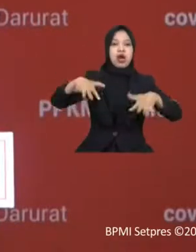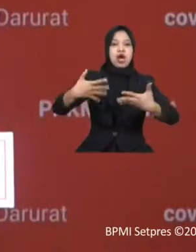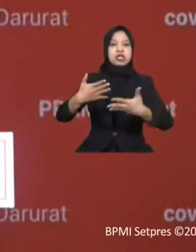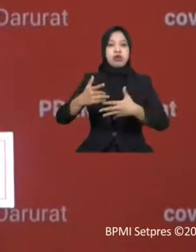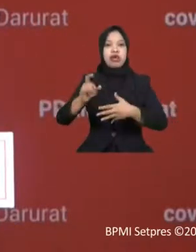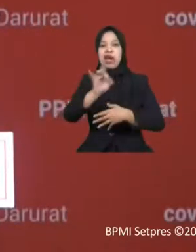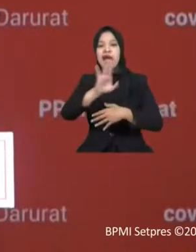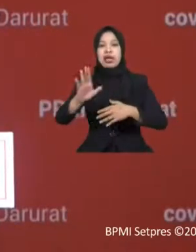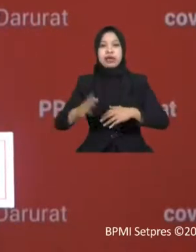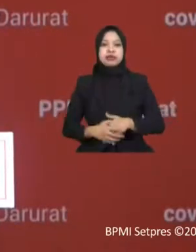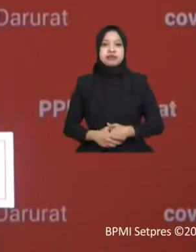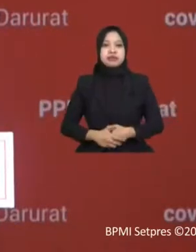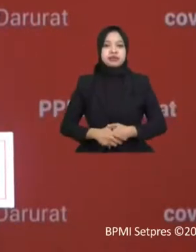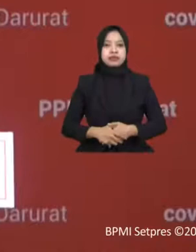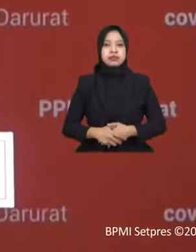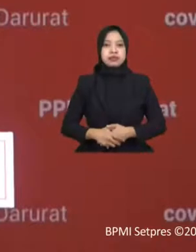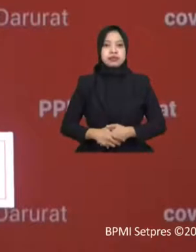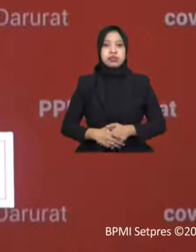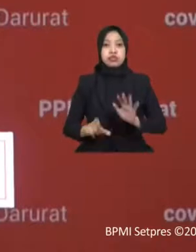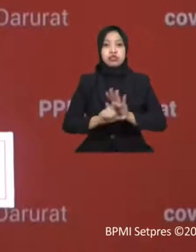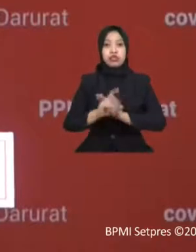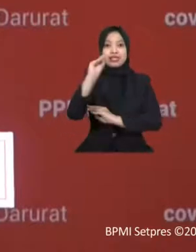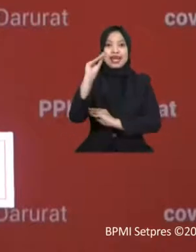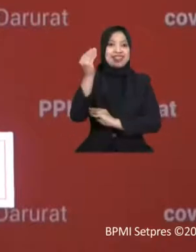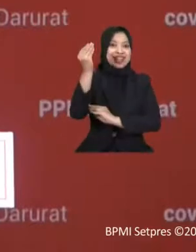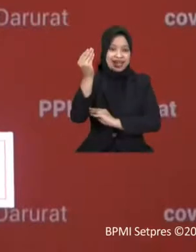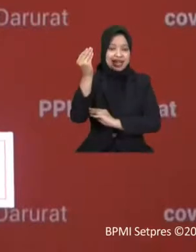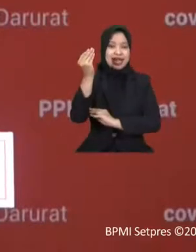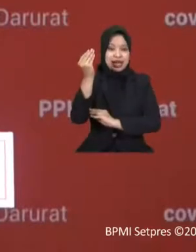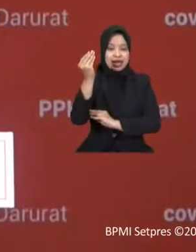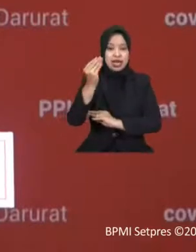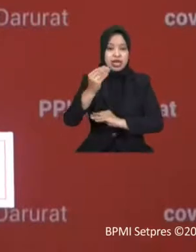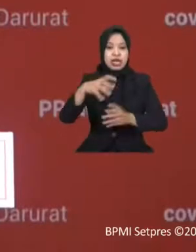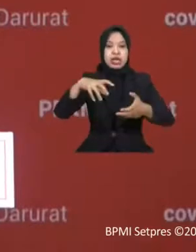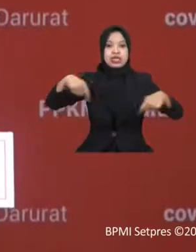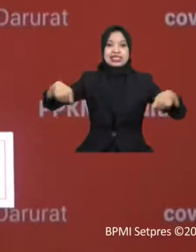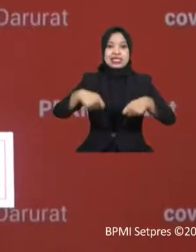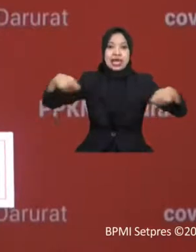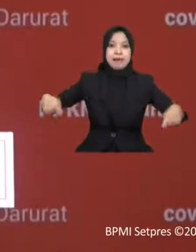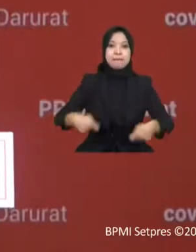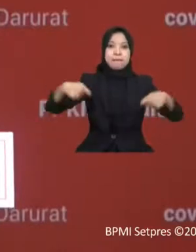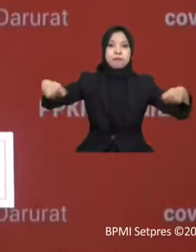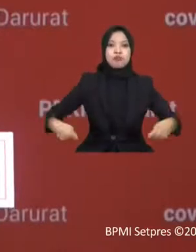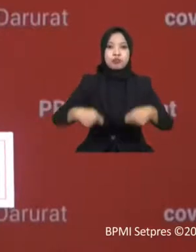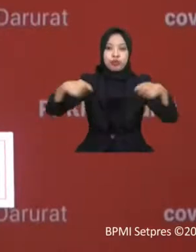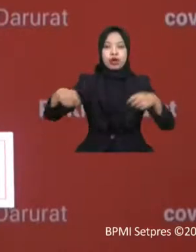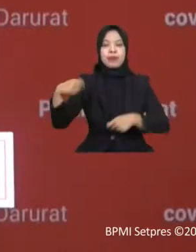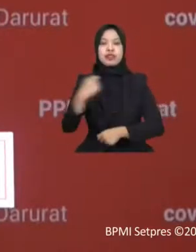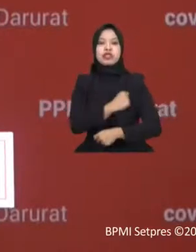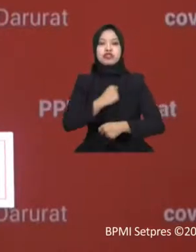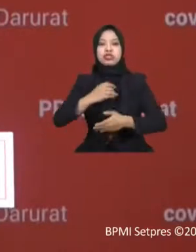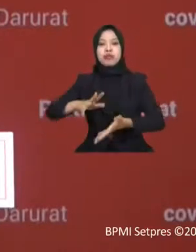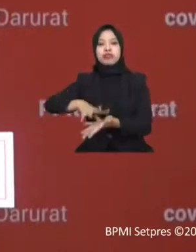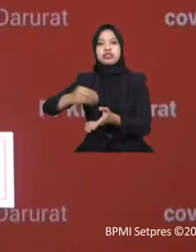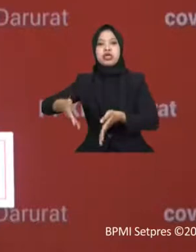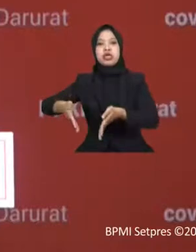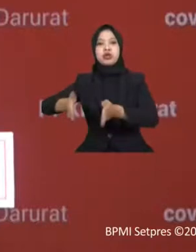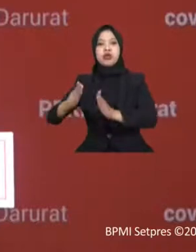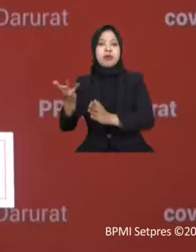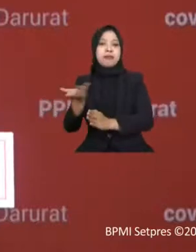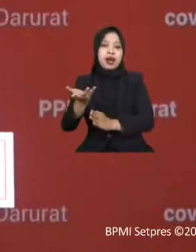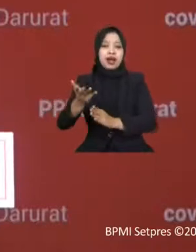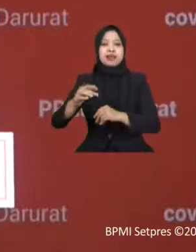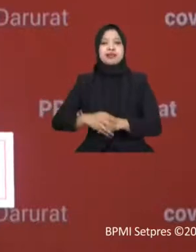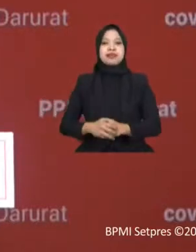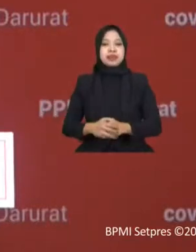wilayah penyangga di Jakarta sendiri dapur umum Kemensos dipusatkan di gedung Konvensi